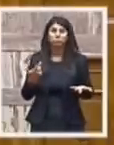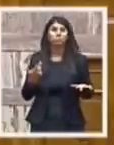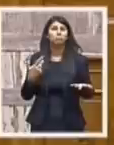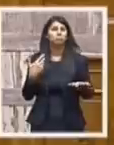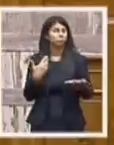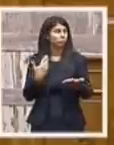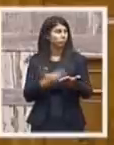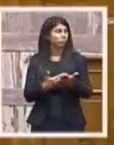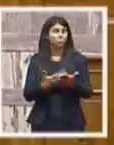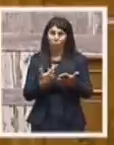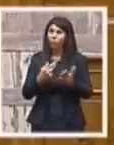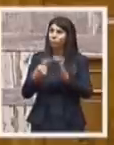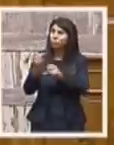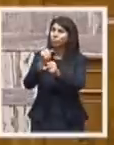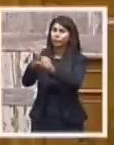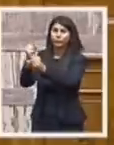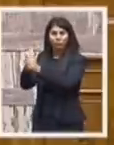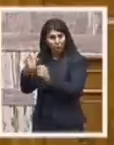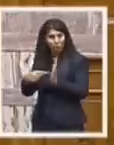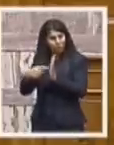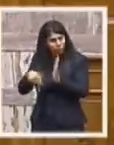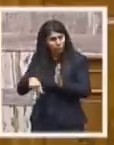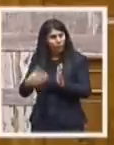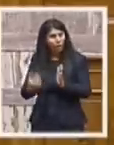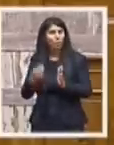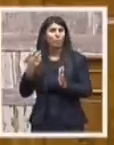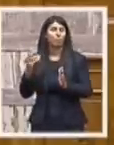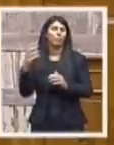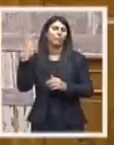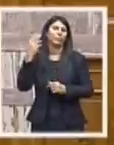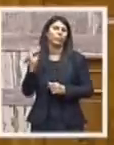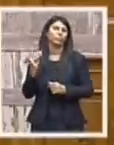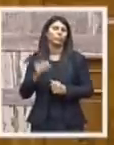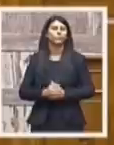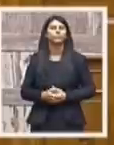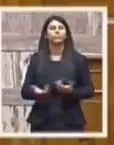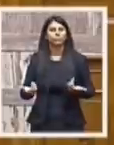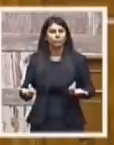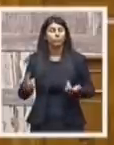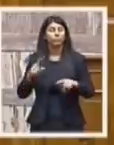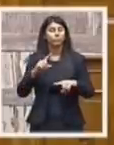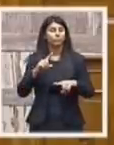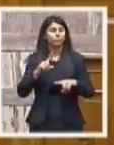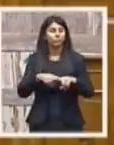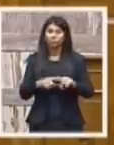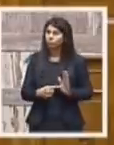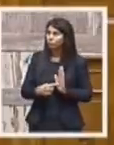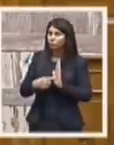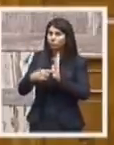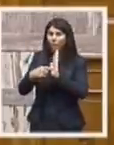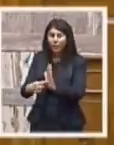τις διεθνείς διακρίσεις του. Η χώρα μας, επομένως, μπορεί να προβάλλει την πολιτισμική της ταυτότητα